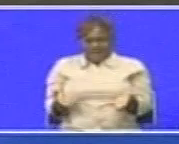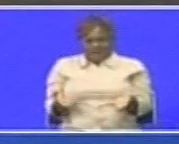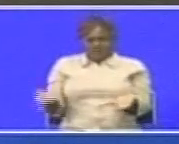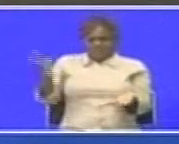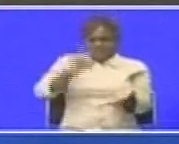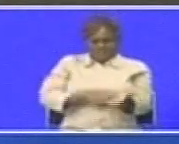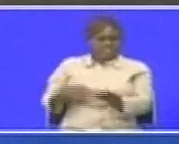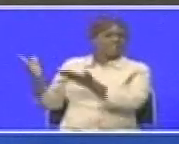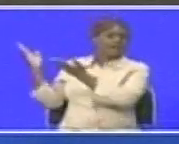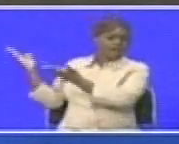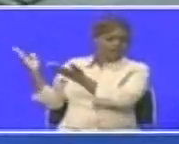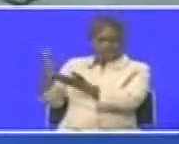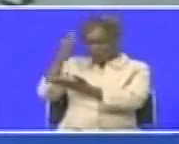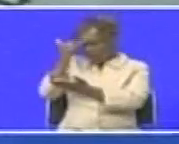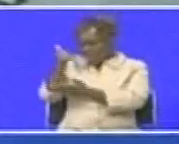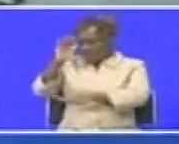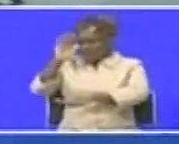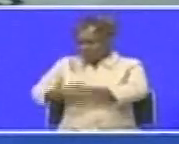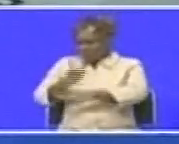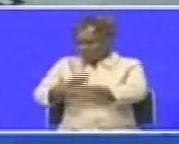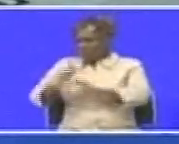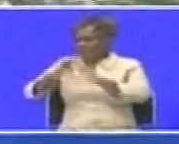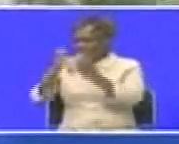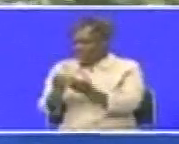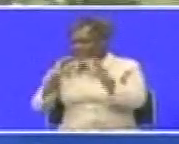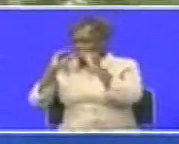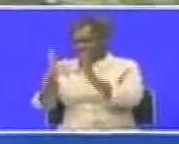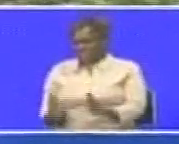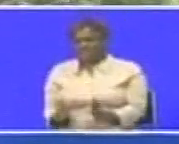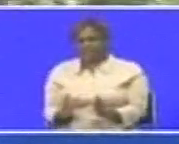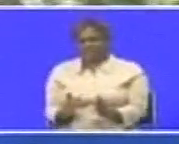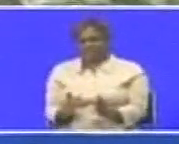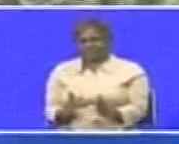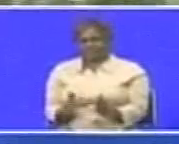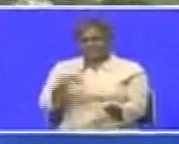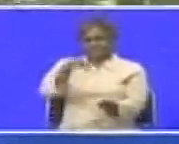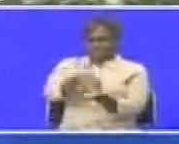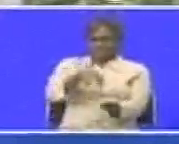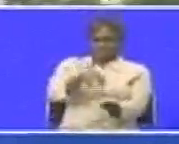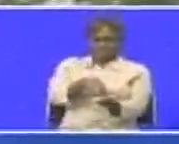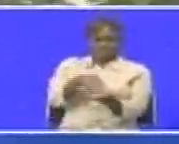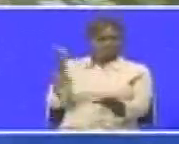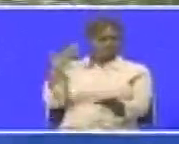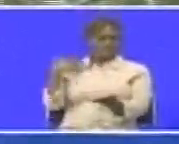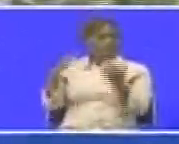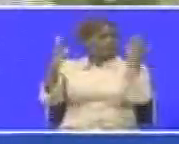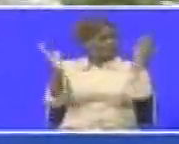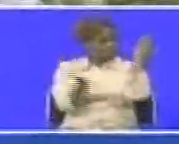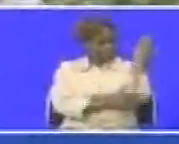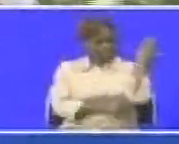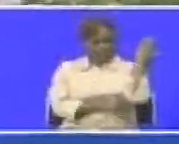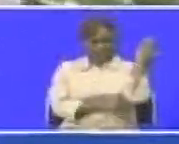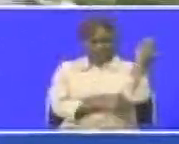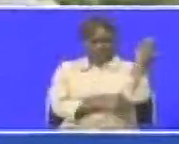wamejisajili hapa kutokana na kuwepo kwa madarasa, walimu na vifaa. Candidates ambao wako hapa ni 25.